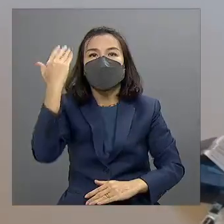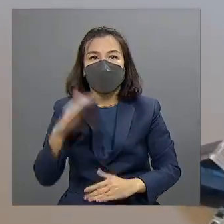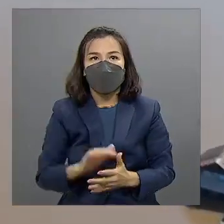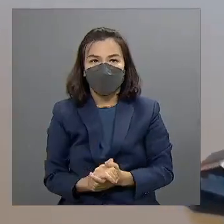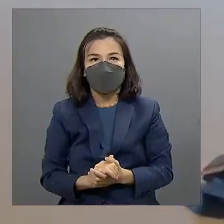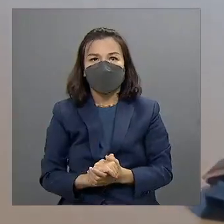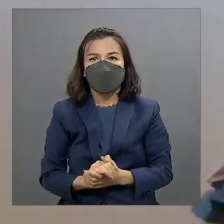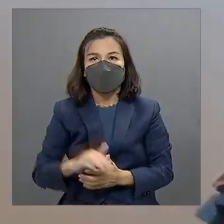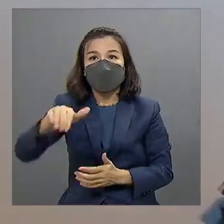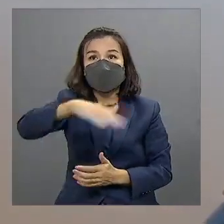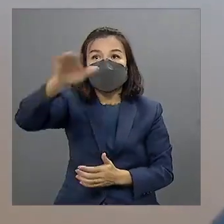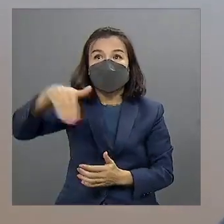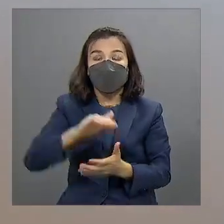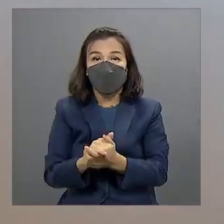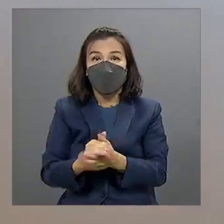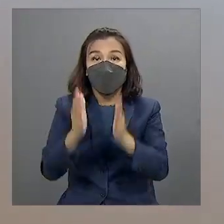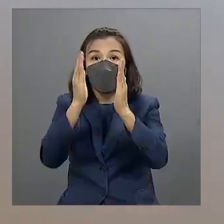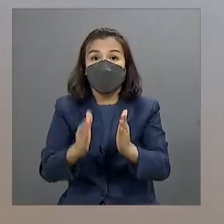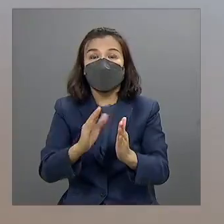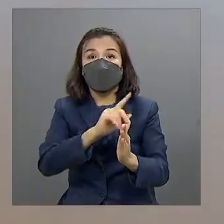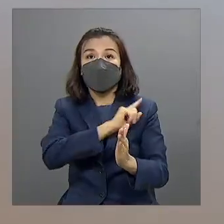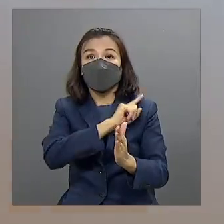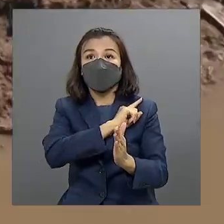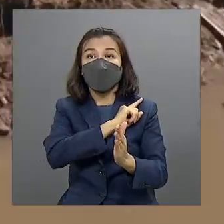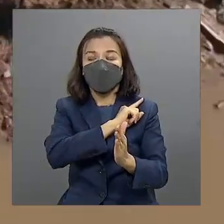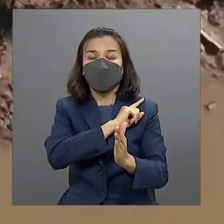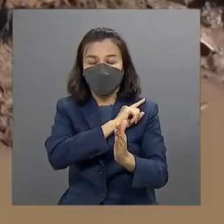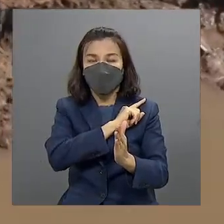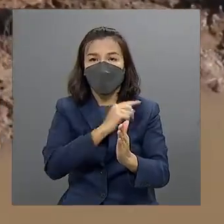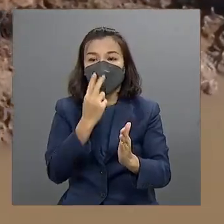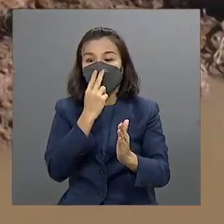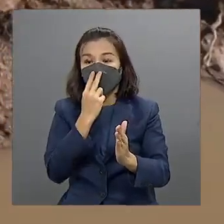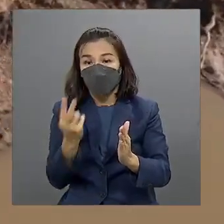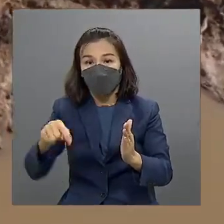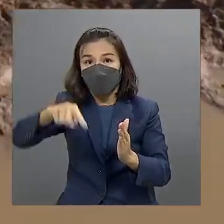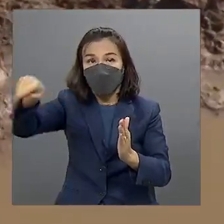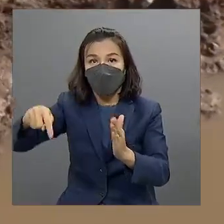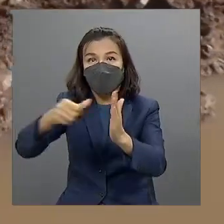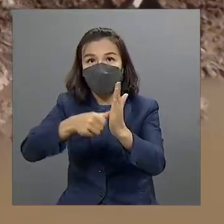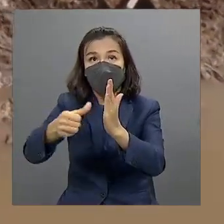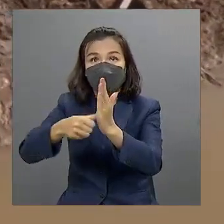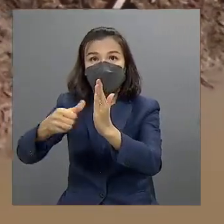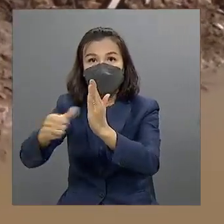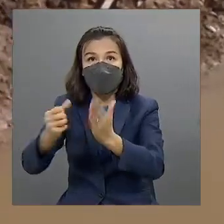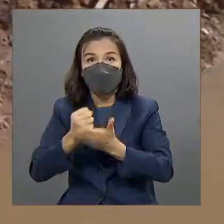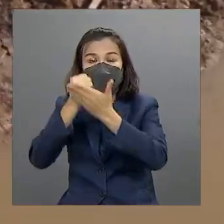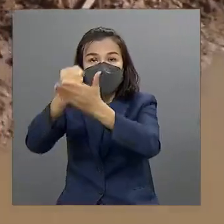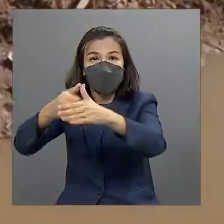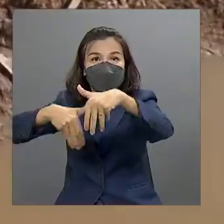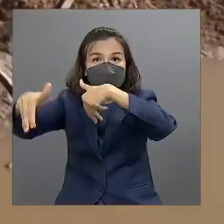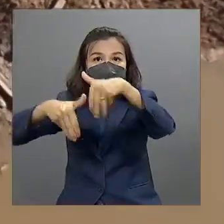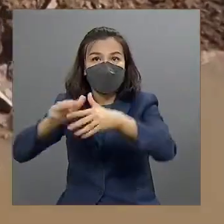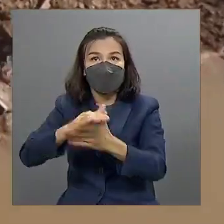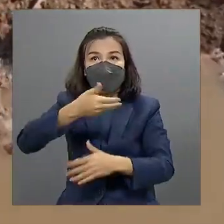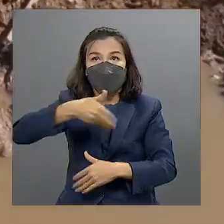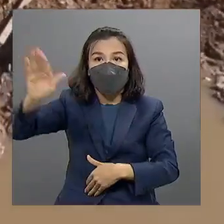นำหนวยงานที่รบปดชอบลงไปพื้นที่เลย เพื่อหาทางแ้ไขให้กัชาบ้านจะได้สญจรกัไดอยปลอดภักันก่อน